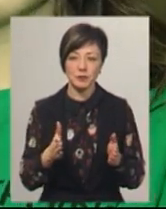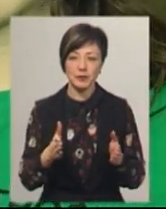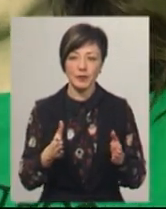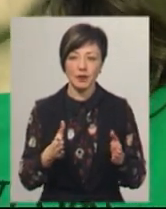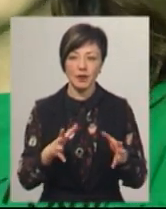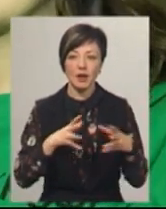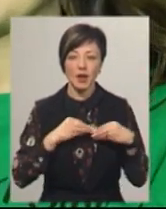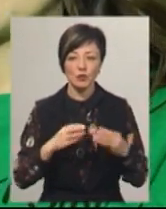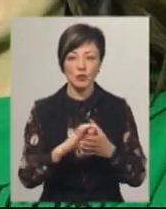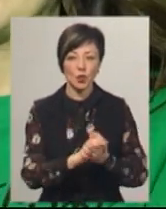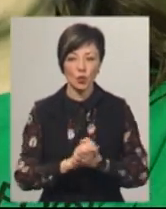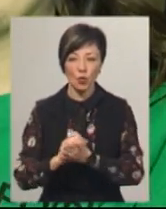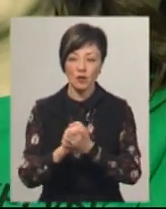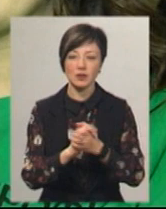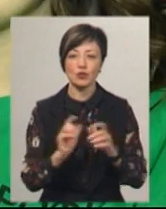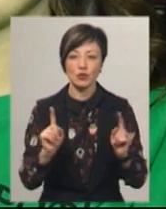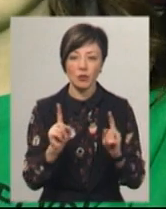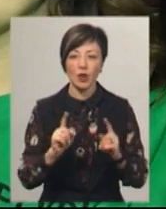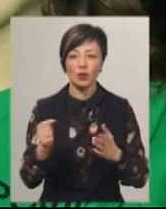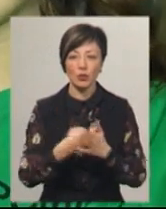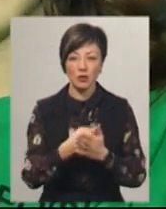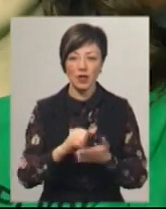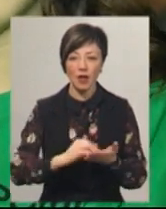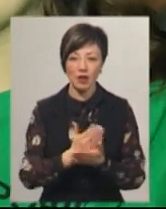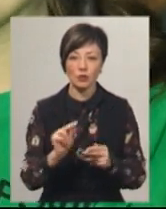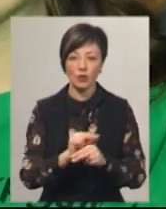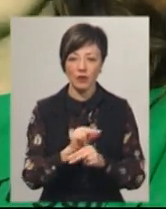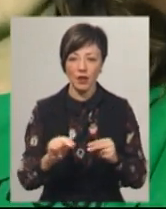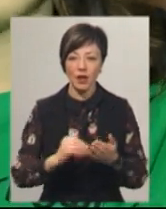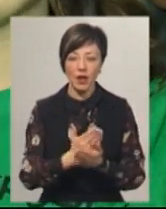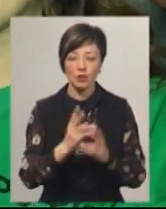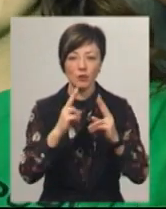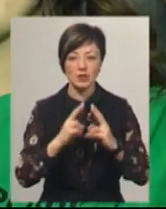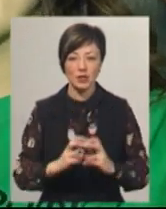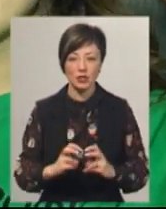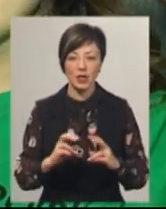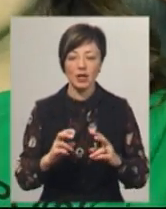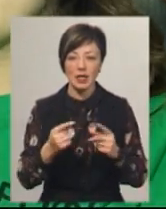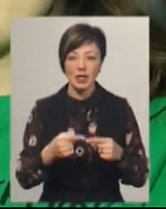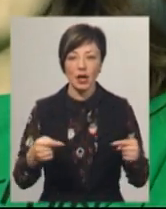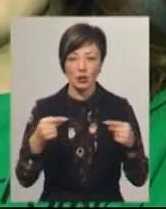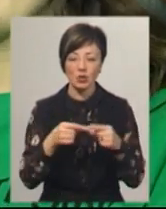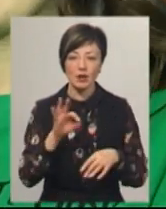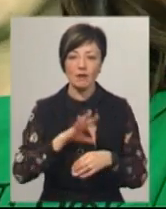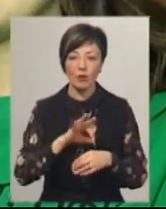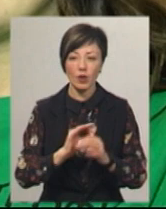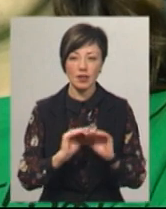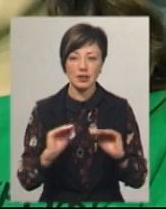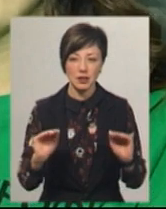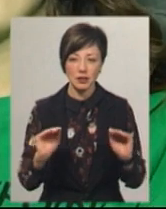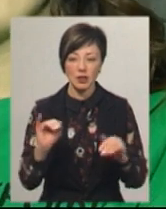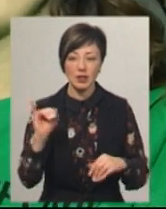разом згуртовуватися, щоб домогтися якісного лікування, якісного обстеження, діагностики хворих діток.